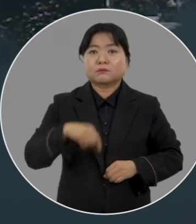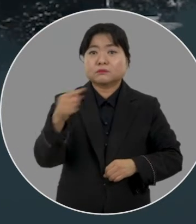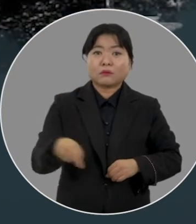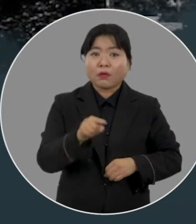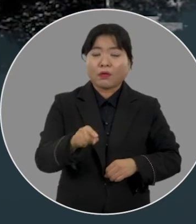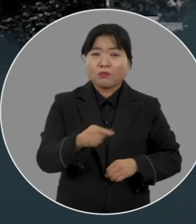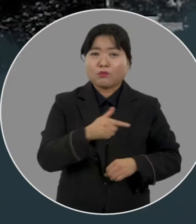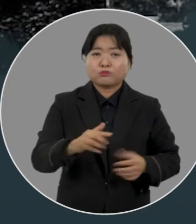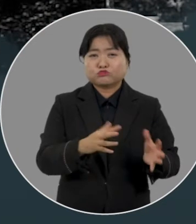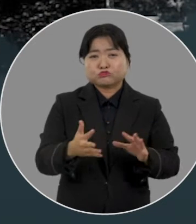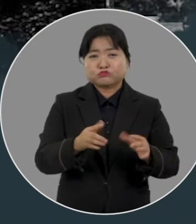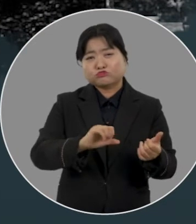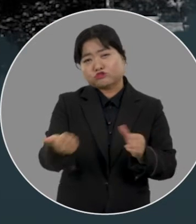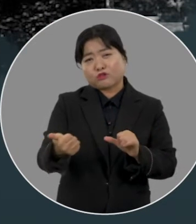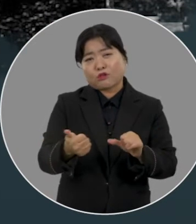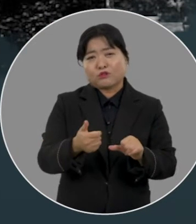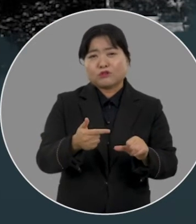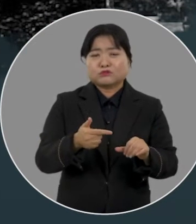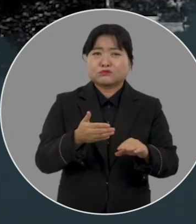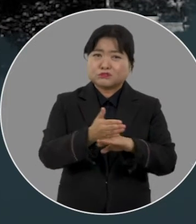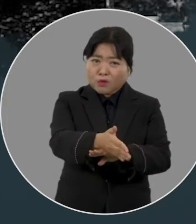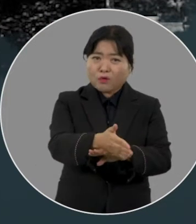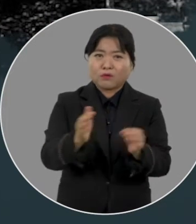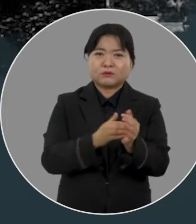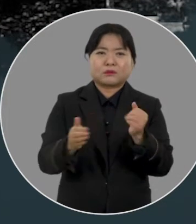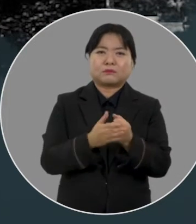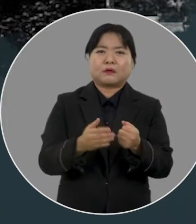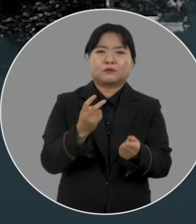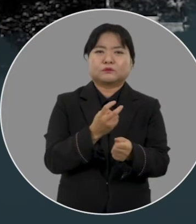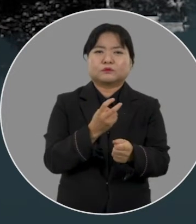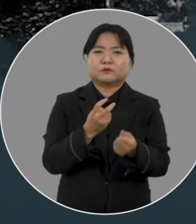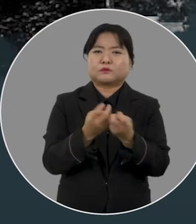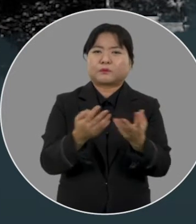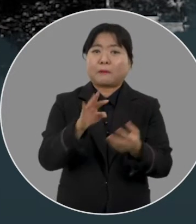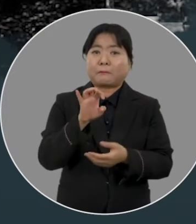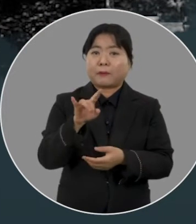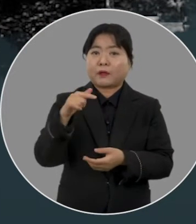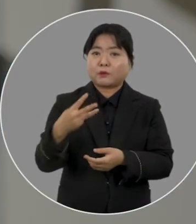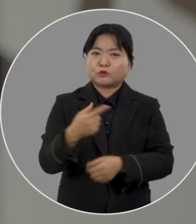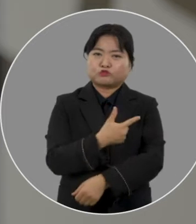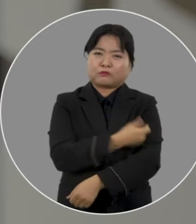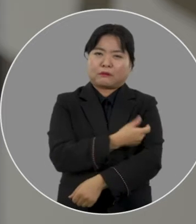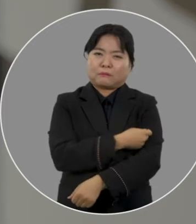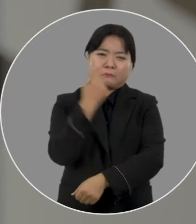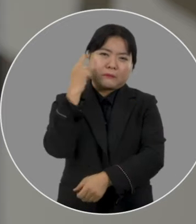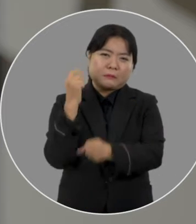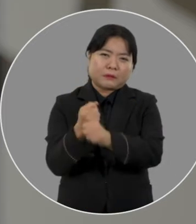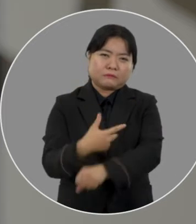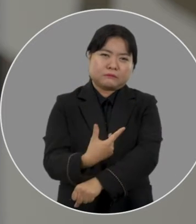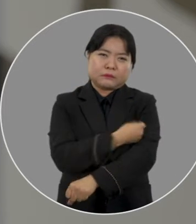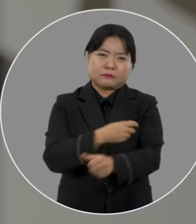이제 속도가 너무 오래 걸리다 보니까 페놀 주사를 발명을 했던 거죠. 이렇게